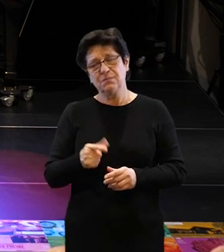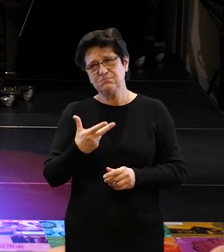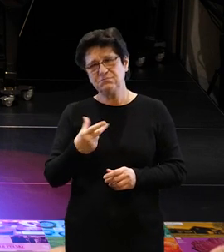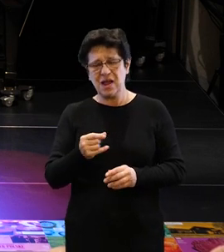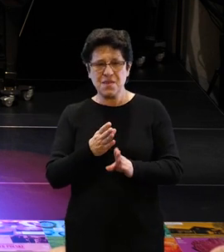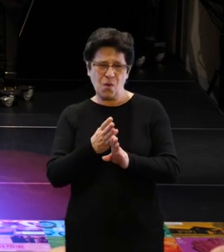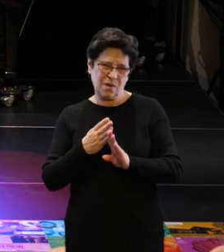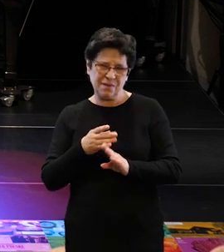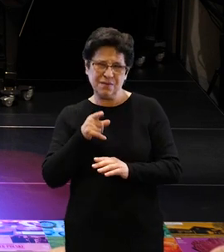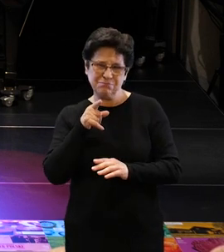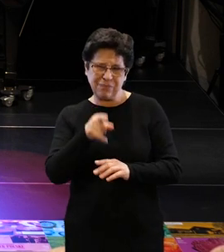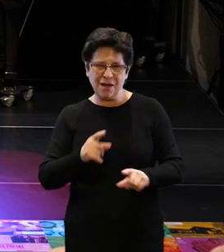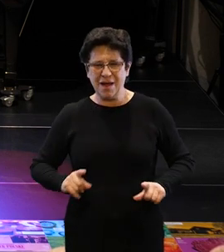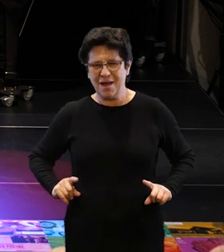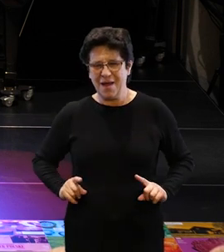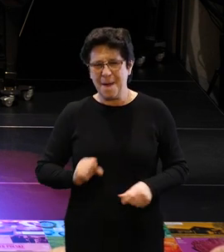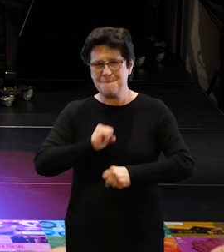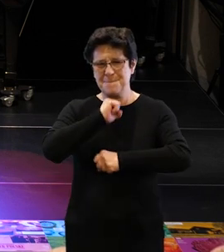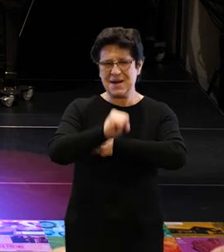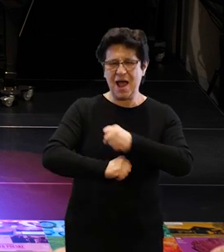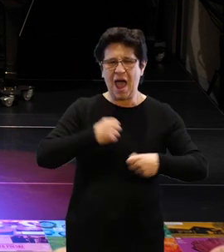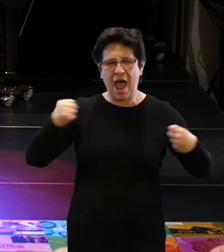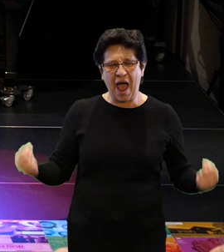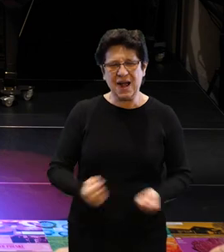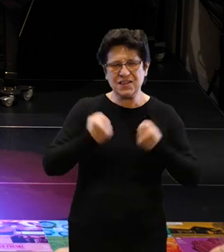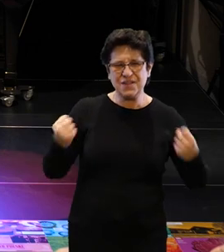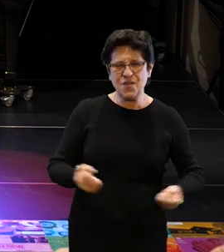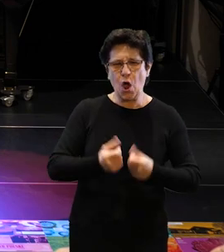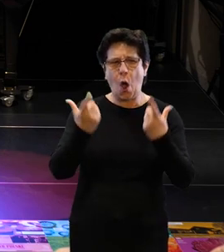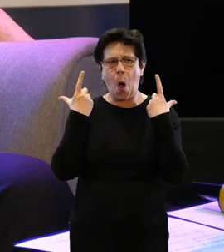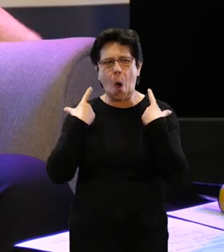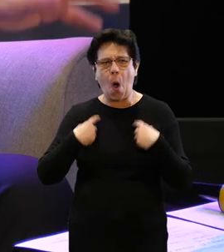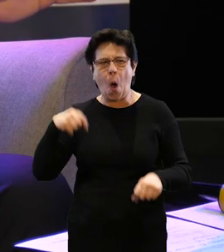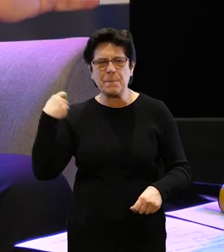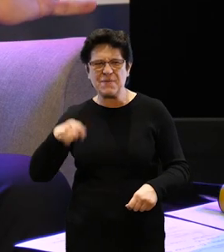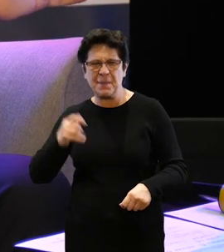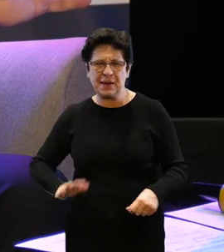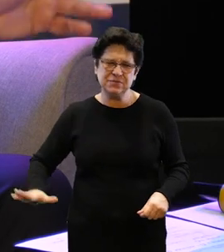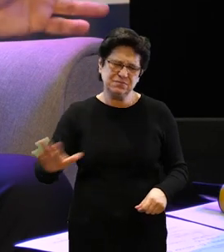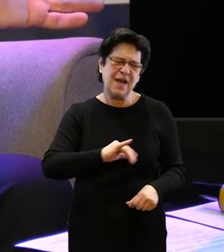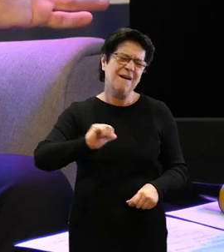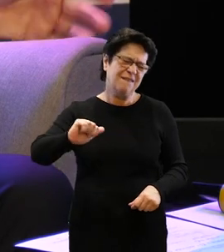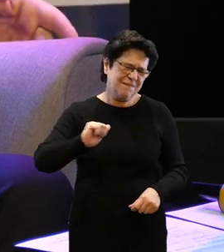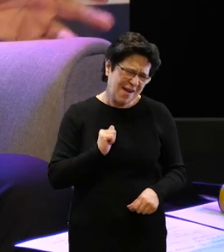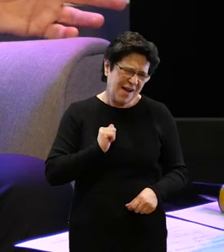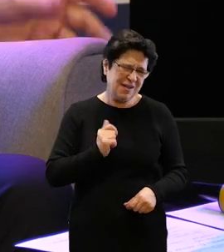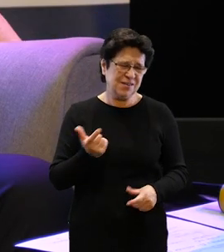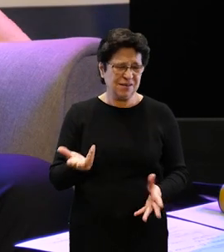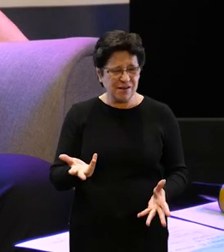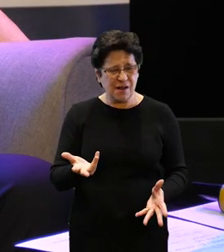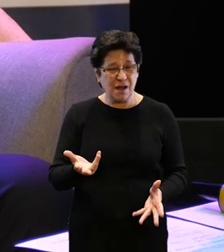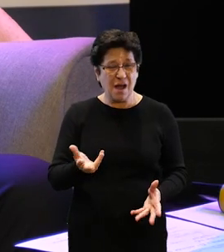nie ukrywam organizator pracownia aktywności Obywatelskiej i dokumentacji dziedzictwa No fajnie to brzmi jeżeli